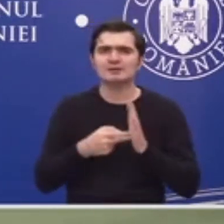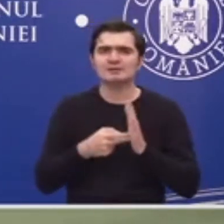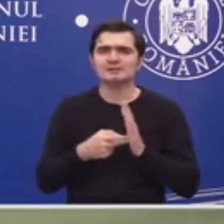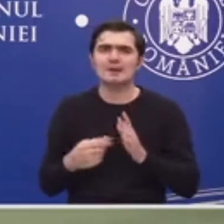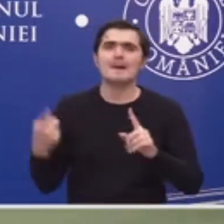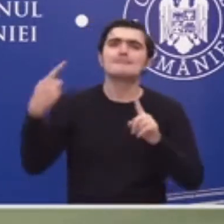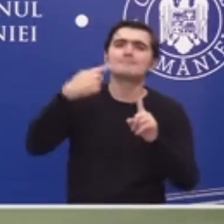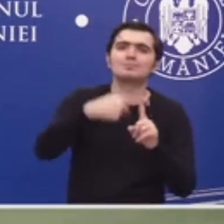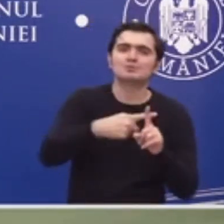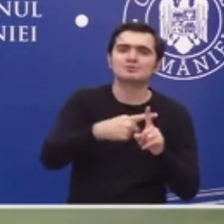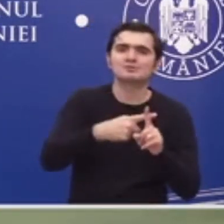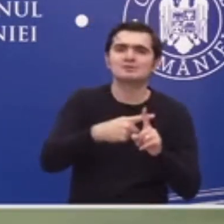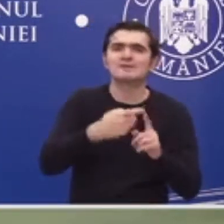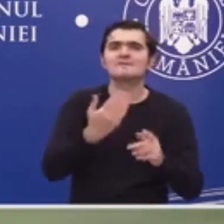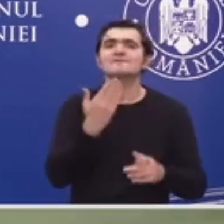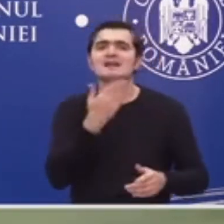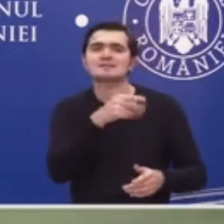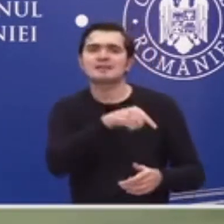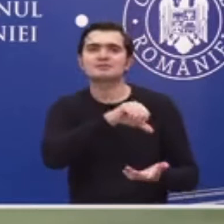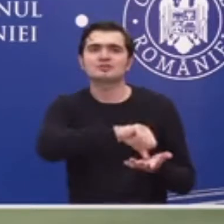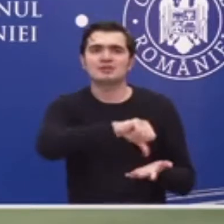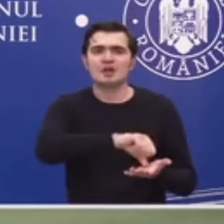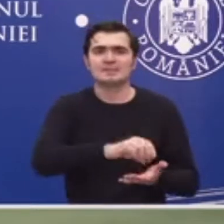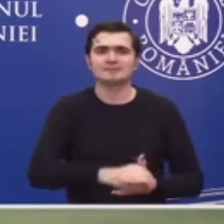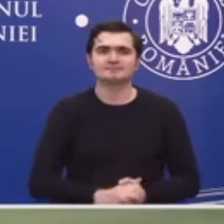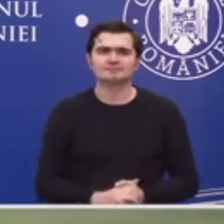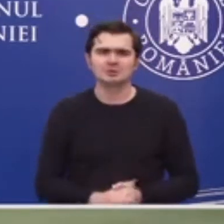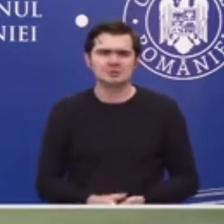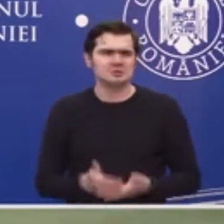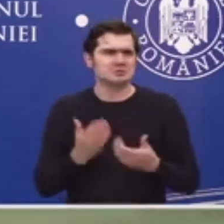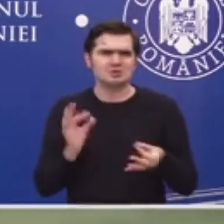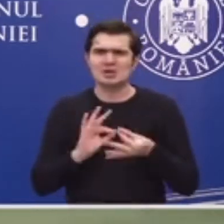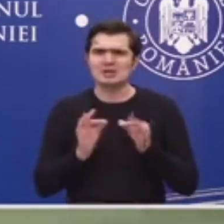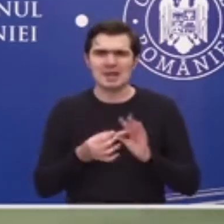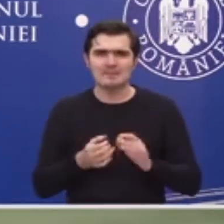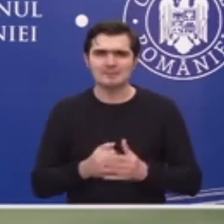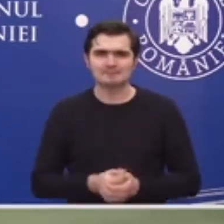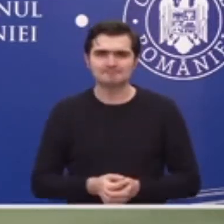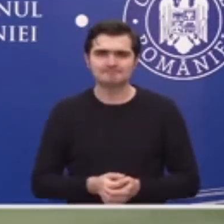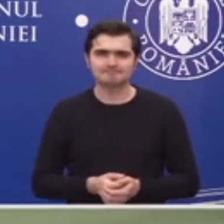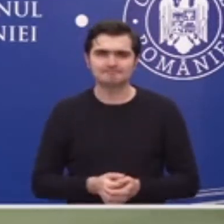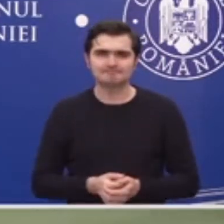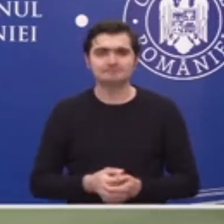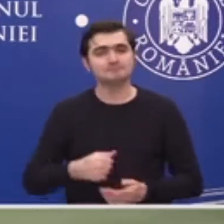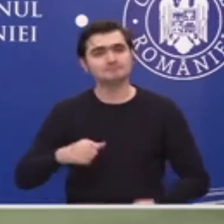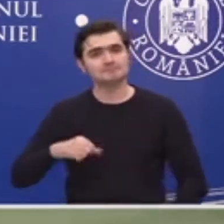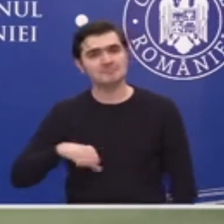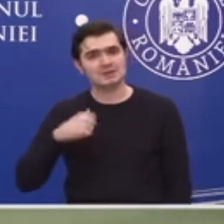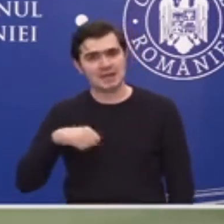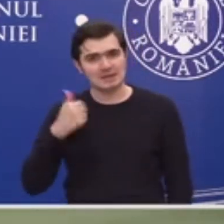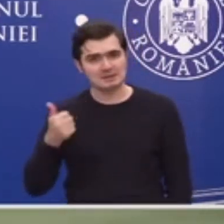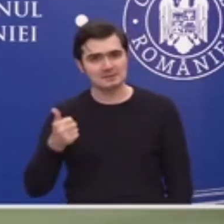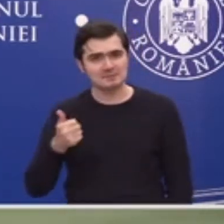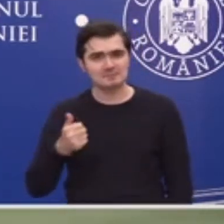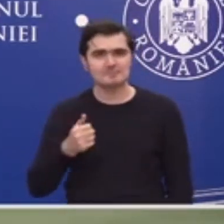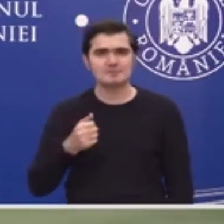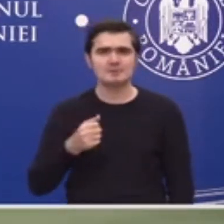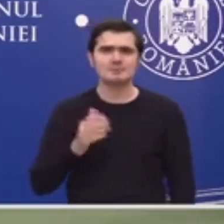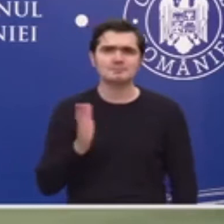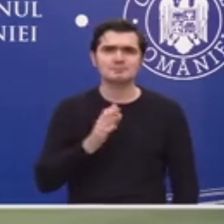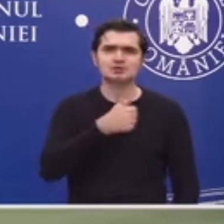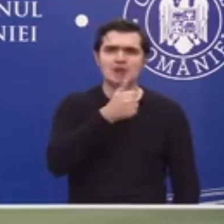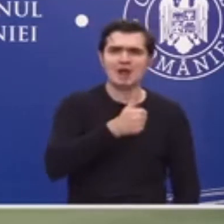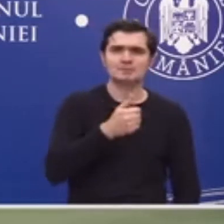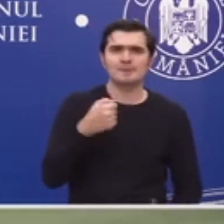complementaritatea centrelor deja funcționale. Ce înseamnă acest lucru? Tinerii, adolescenții între 16